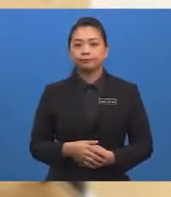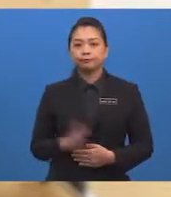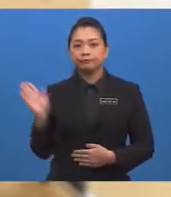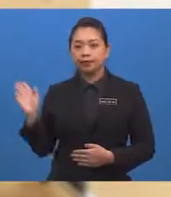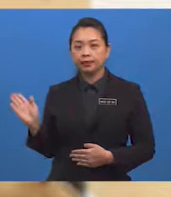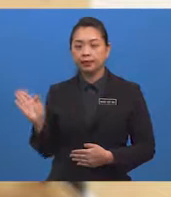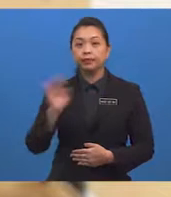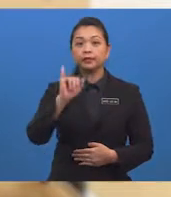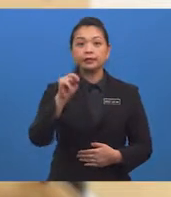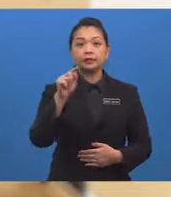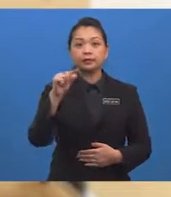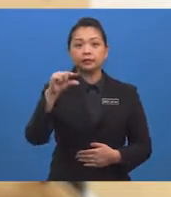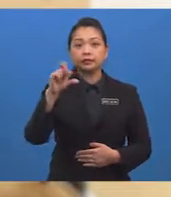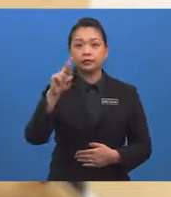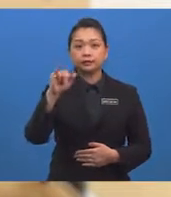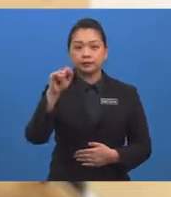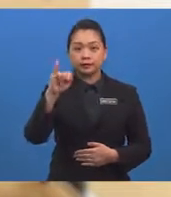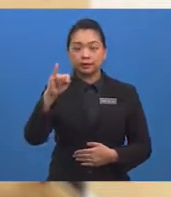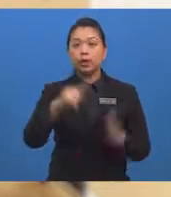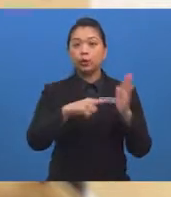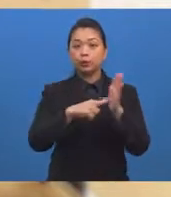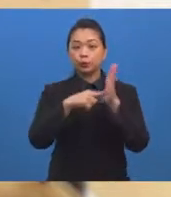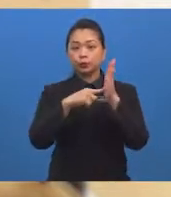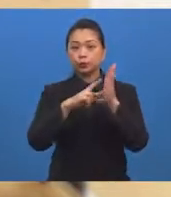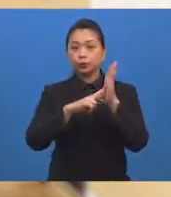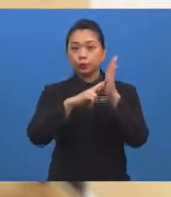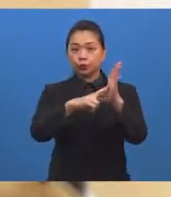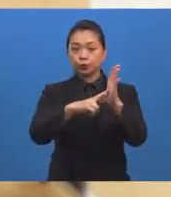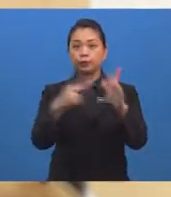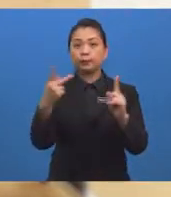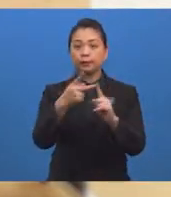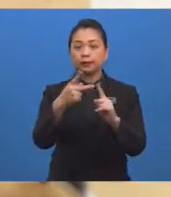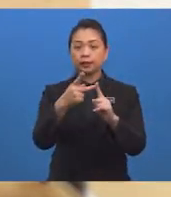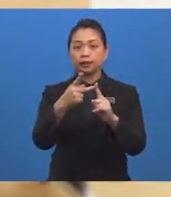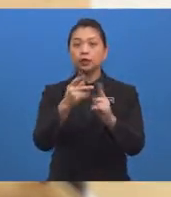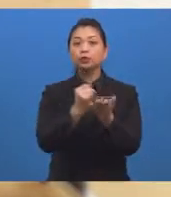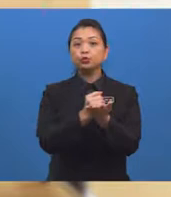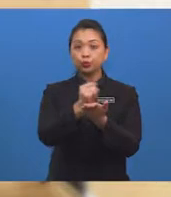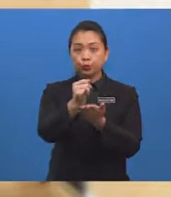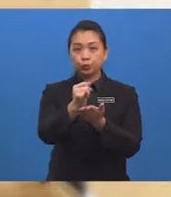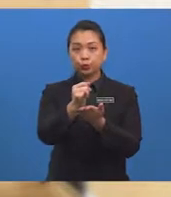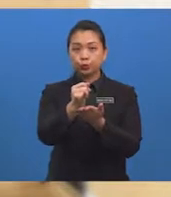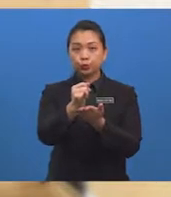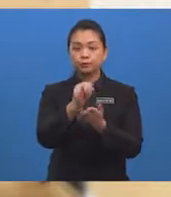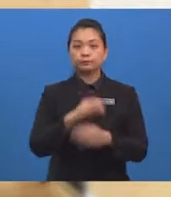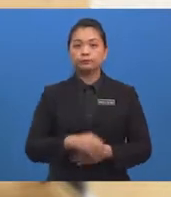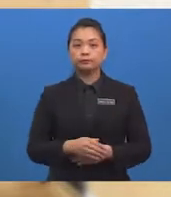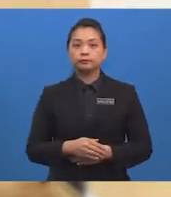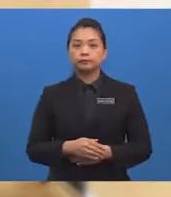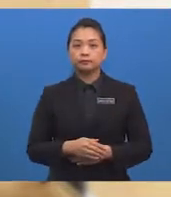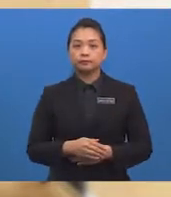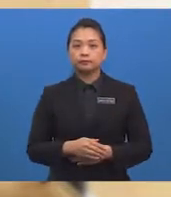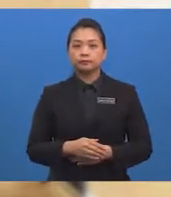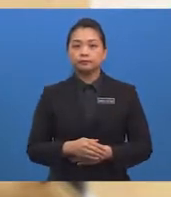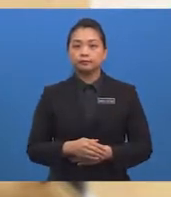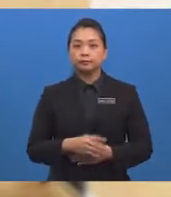integriti. Prinsip ini merujuk kepada kejujuran dan objektiviti, tahap tata